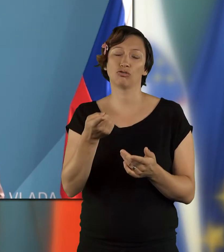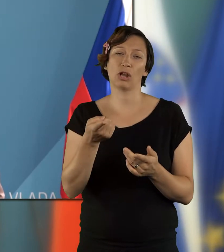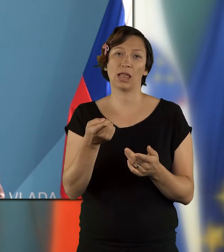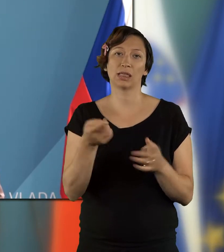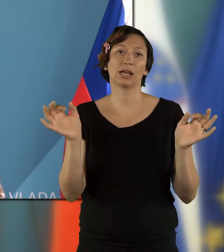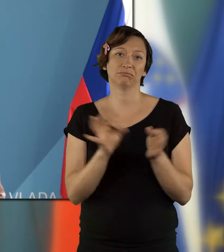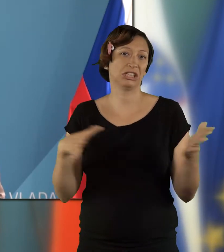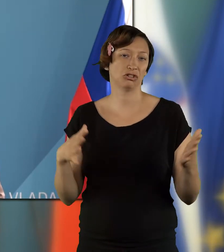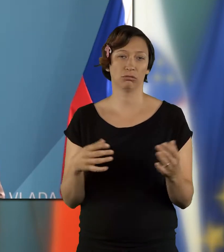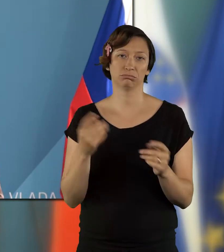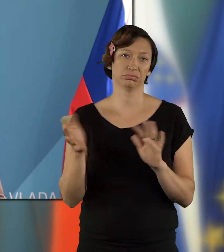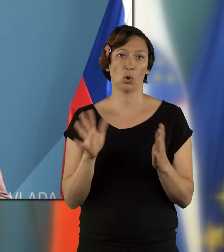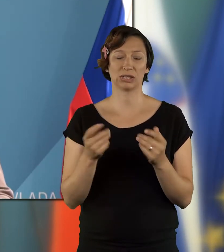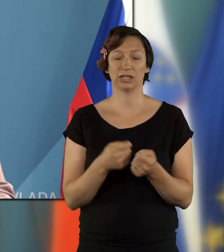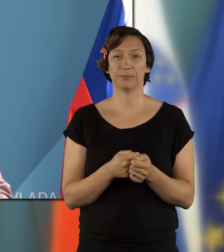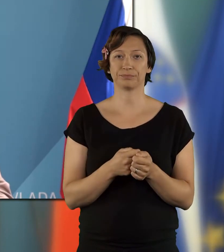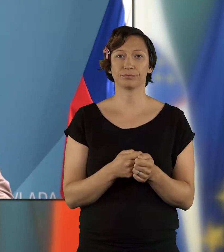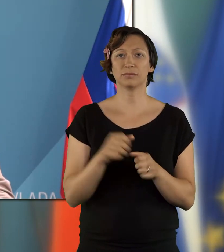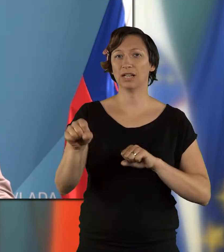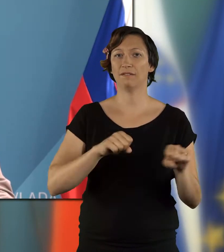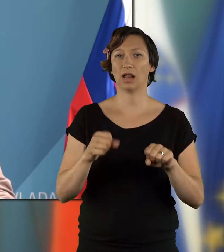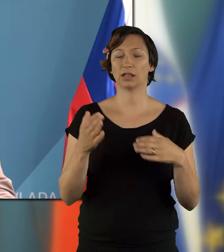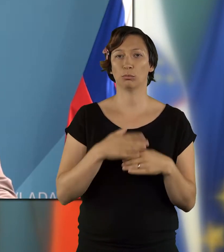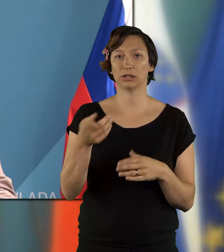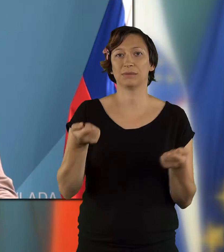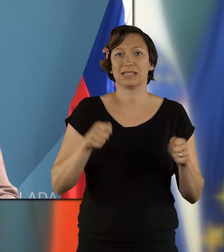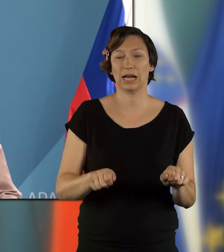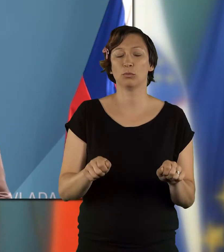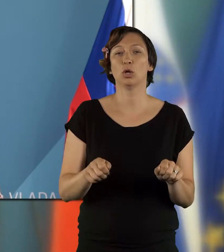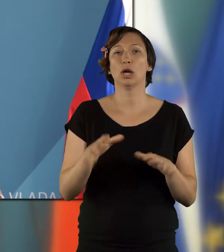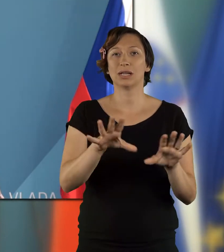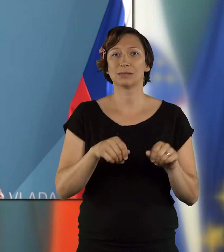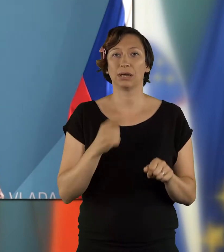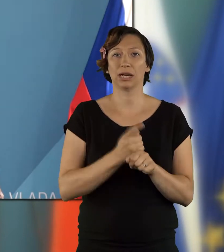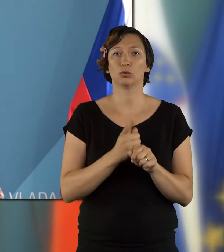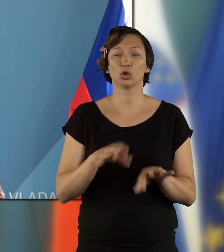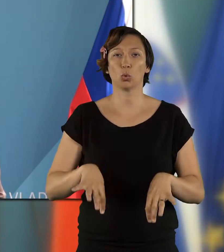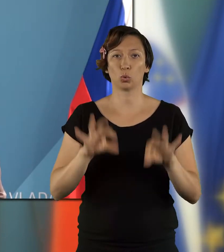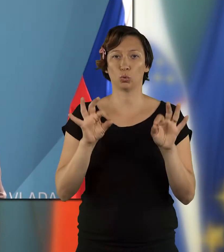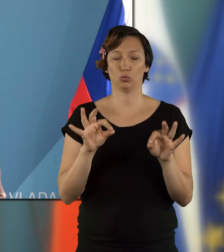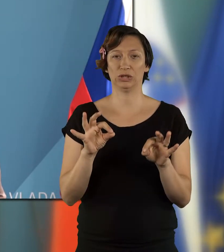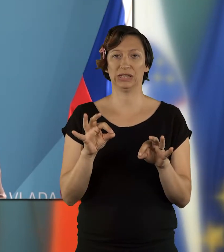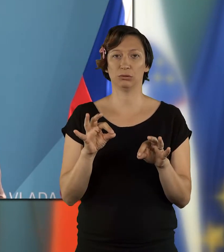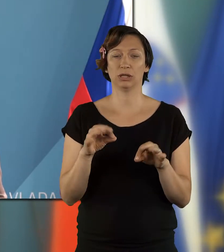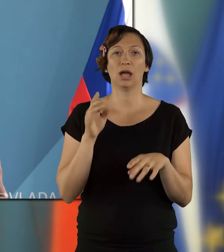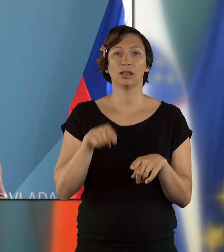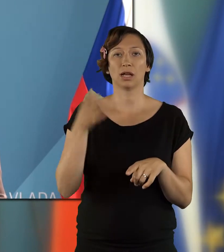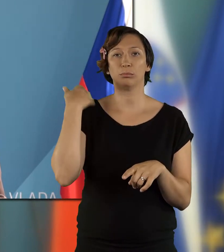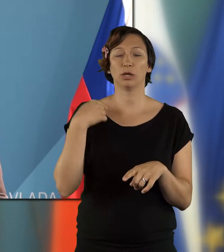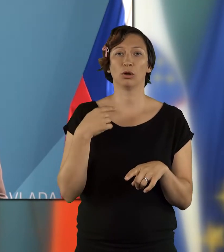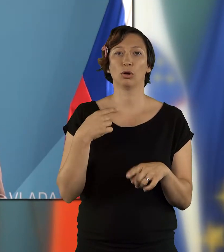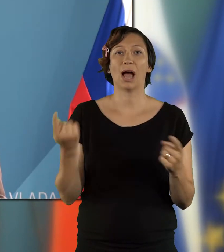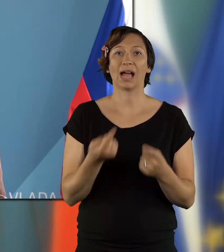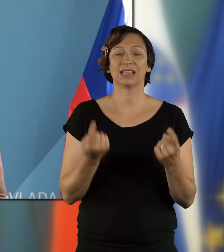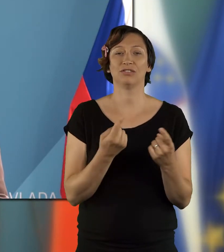tako na hitro. Vlada ob tem je sklepu sprejela tudi ugotovitev, da je bilo